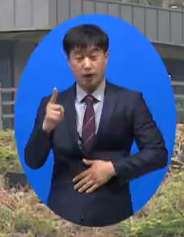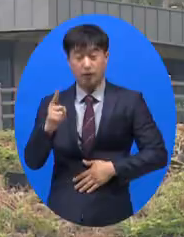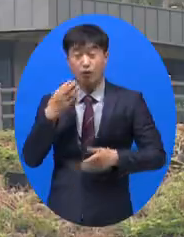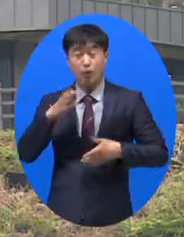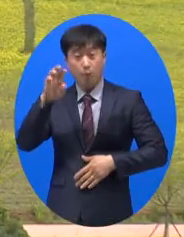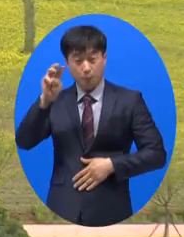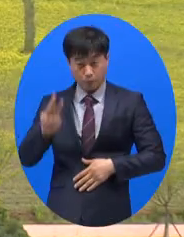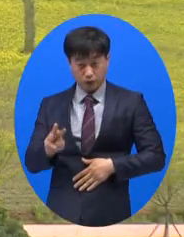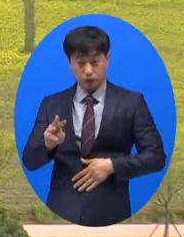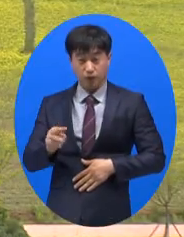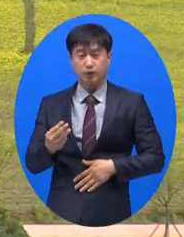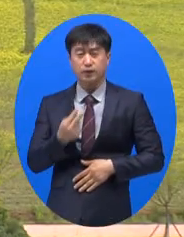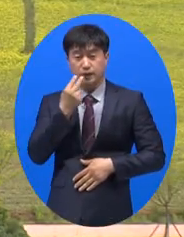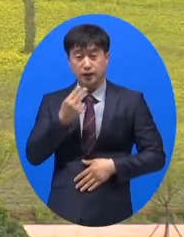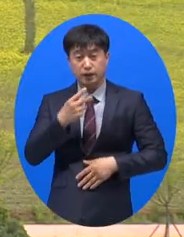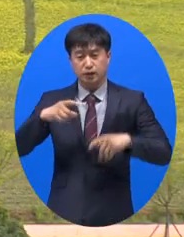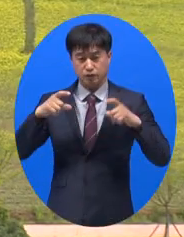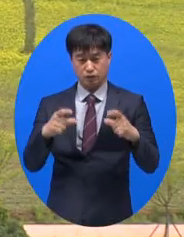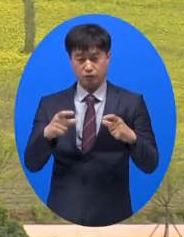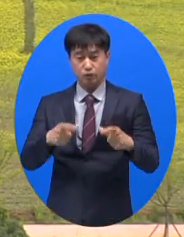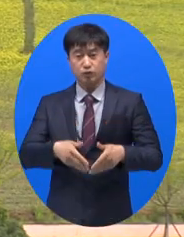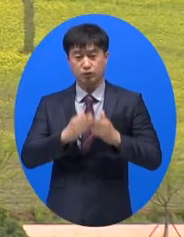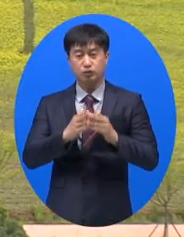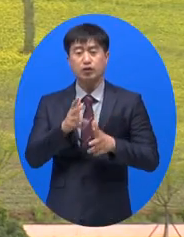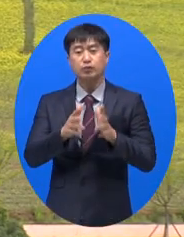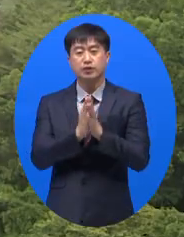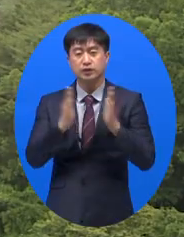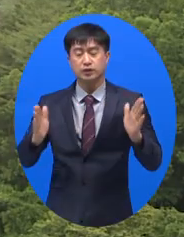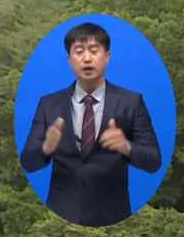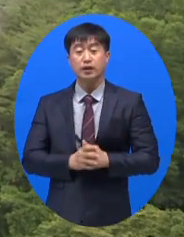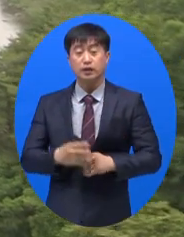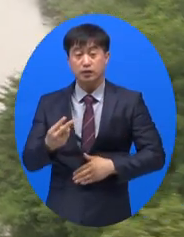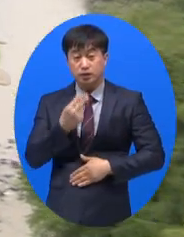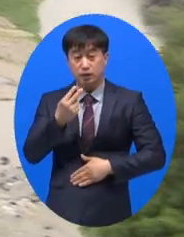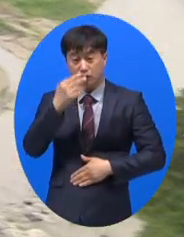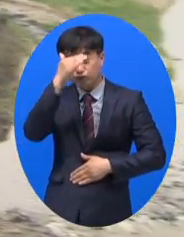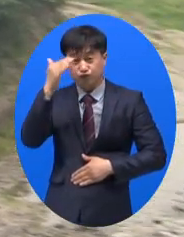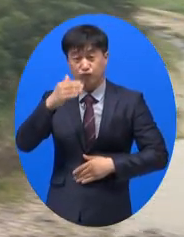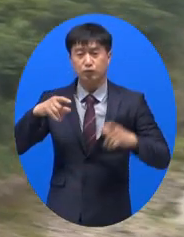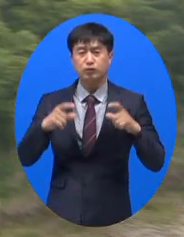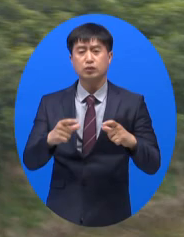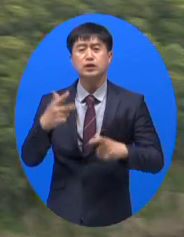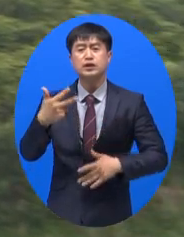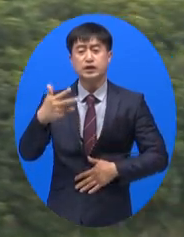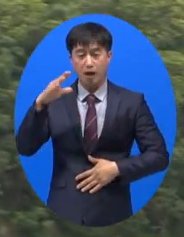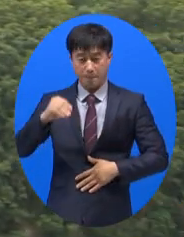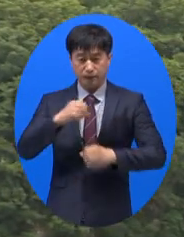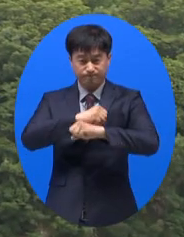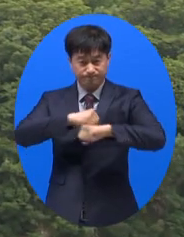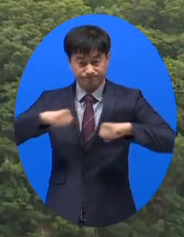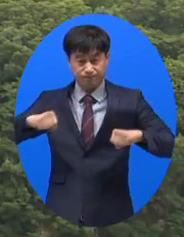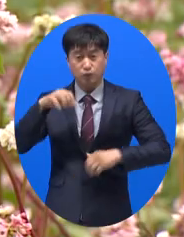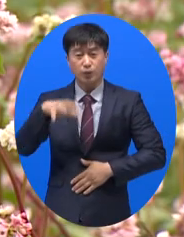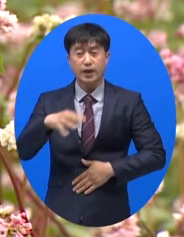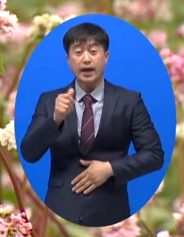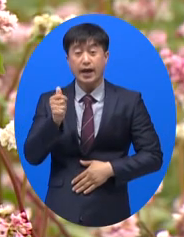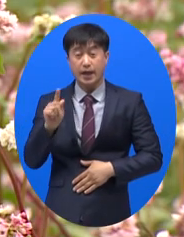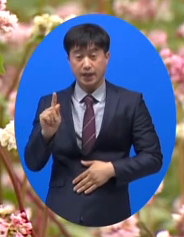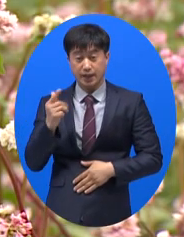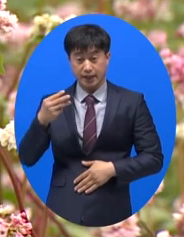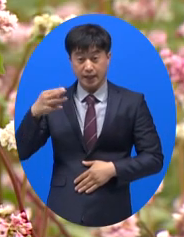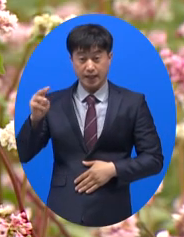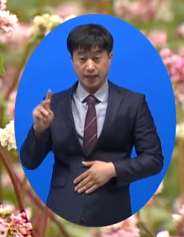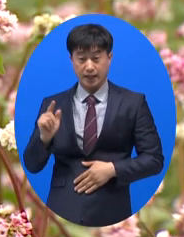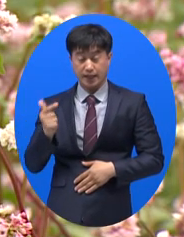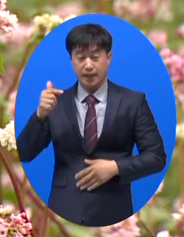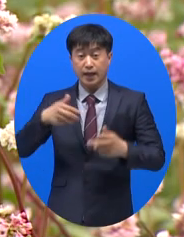포천 생태 경관 단지 조성 사업을 진행했습니다 생태 경관 단지는 약 7만 평 의 벌판으로 한탄강